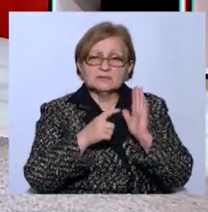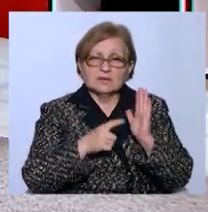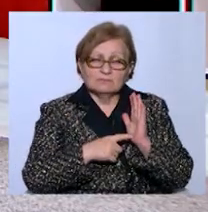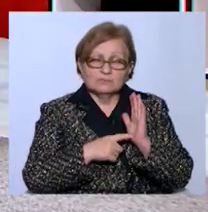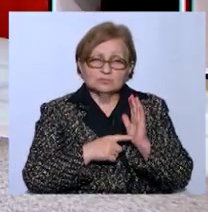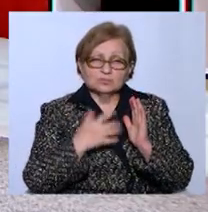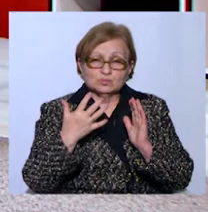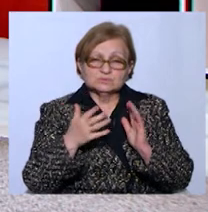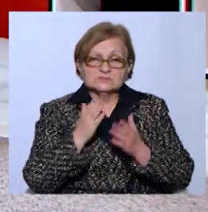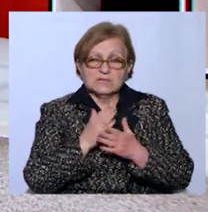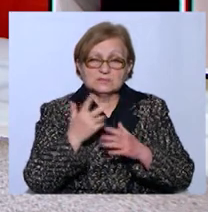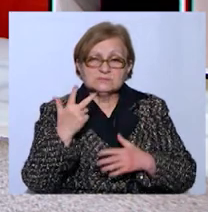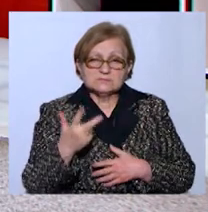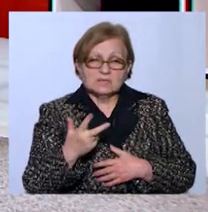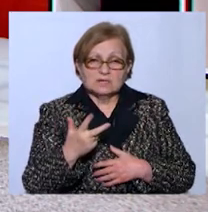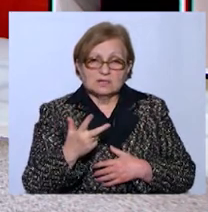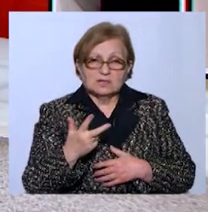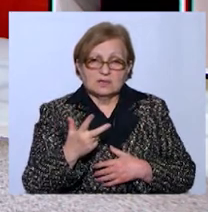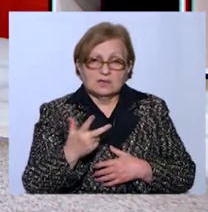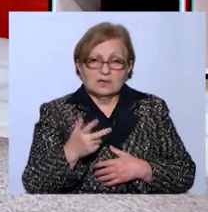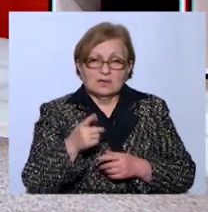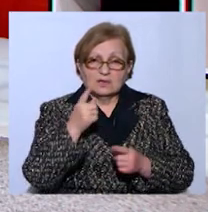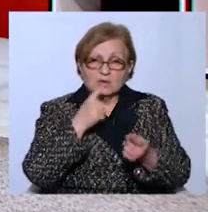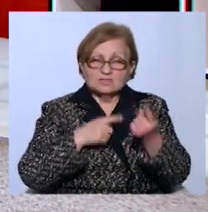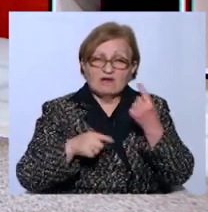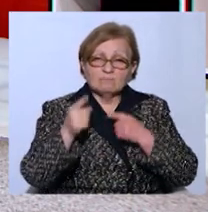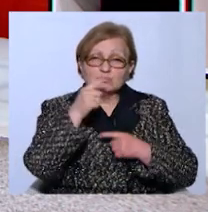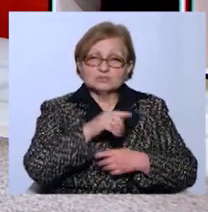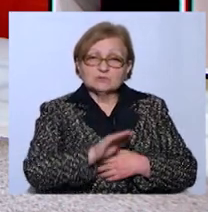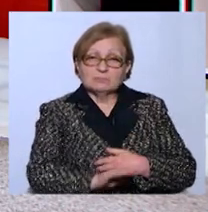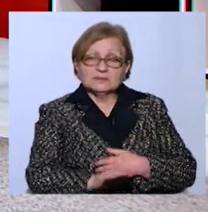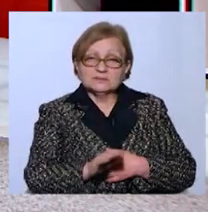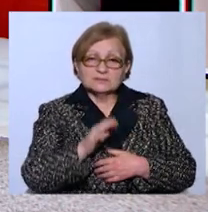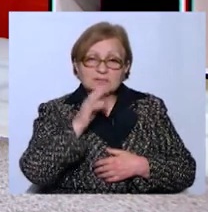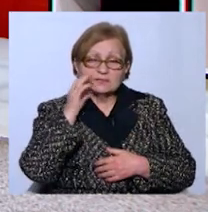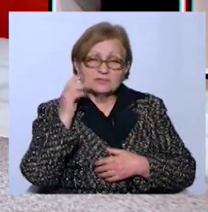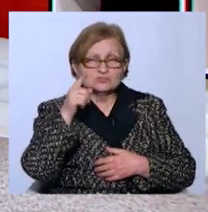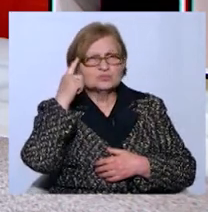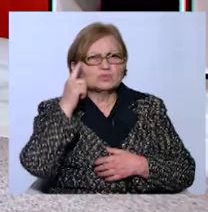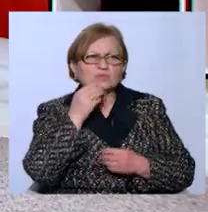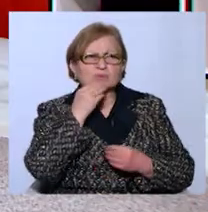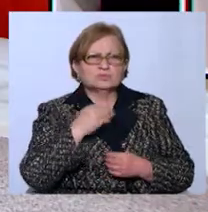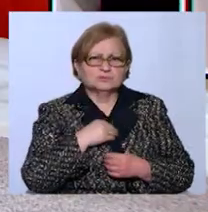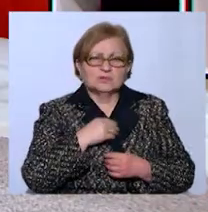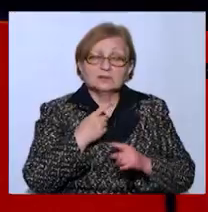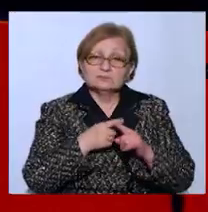3. სადაგვაბრუნო ახლა გოგამასწავლებელ, ძალიან საჭირო რაღაცაზე დაგაბრუნდეთ მე თქვენ. იმიტომ რომ